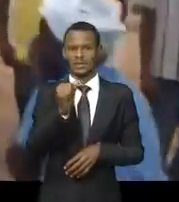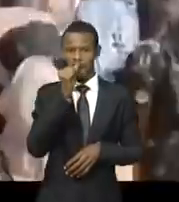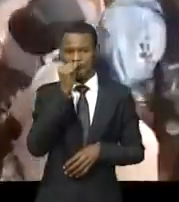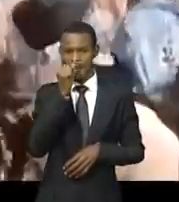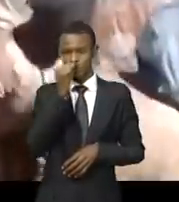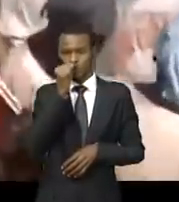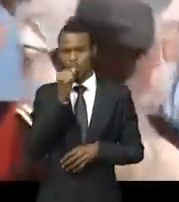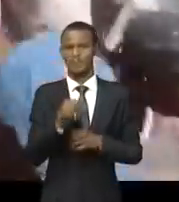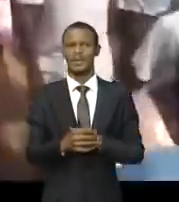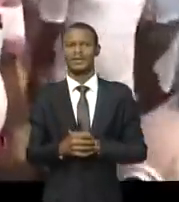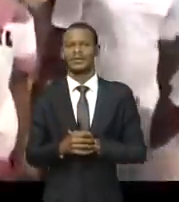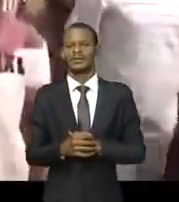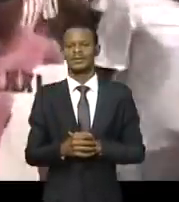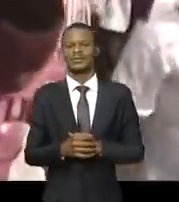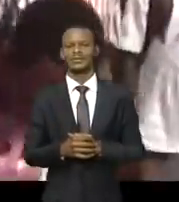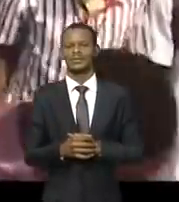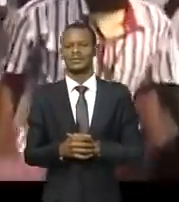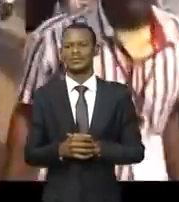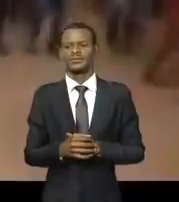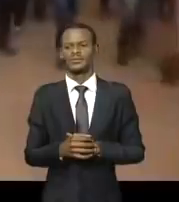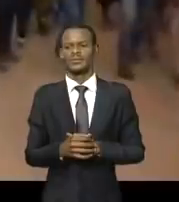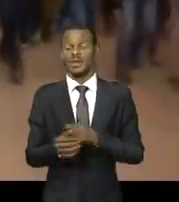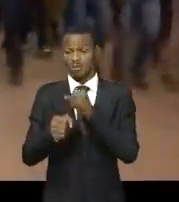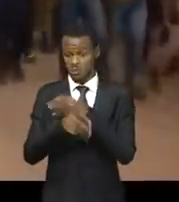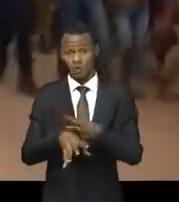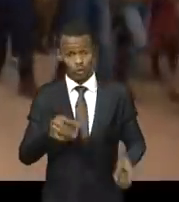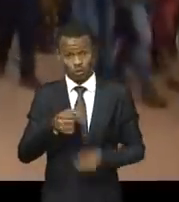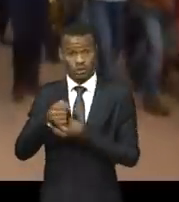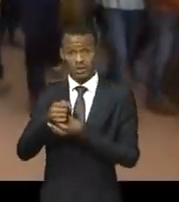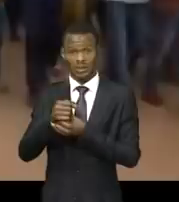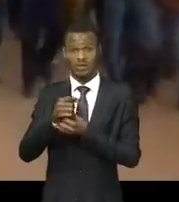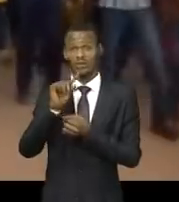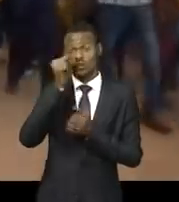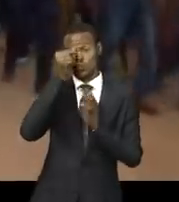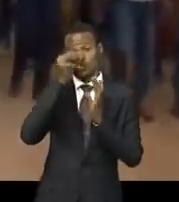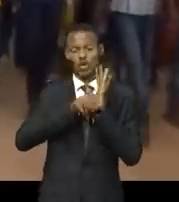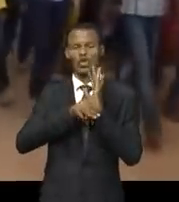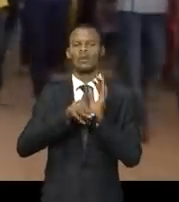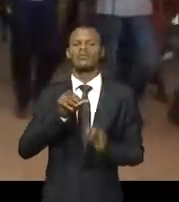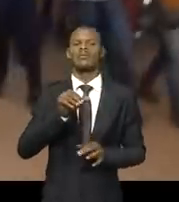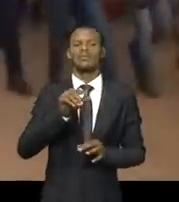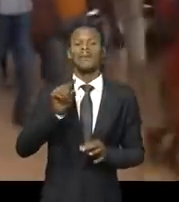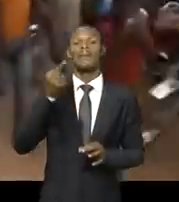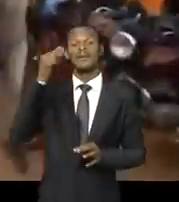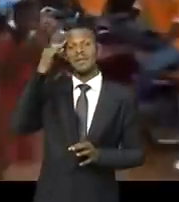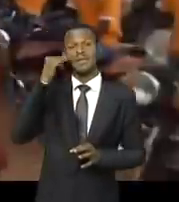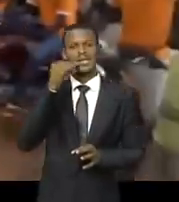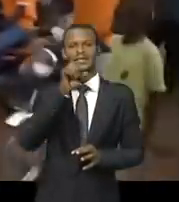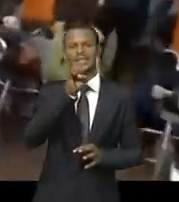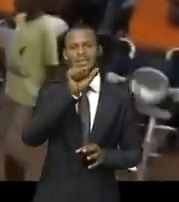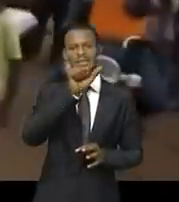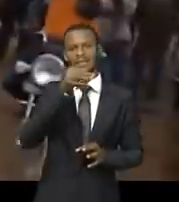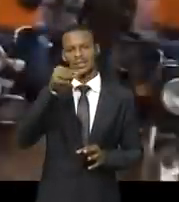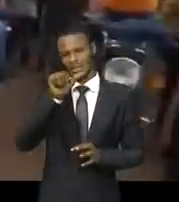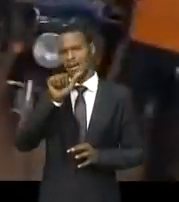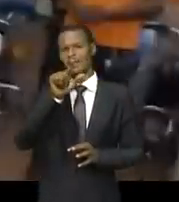son soutien indéfectible au gouvernement de Samalou Konde. Ils les ont exprimés à vive voix après les rencontres avec John Mbouletang, acteur